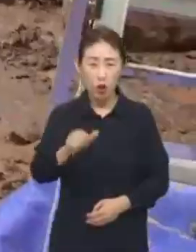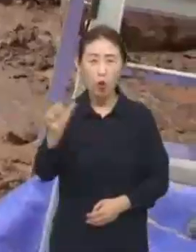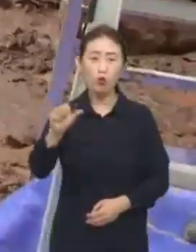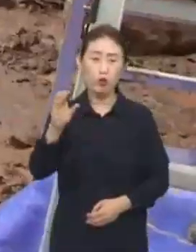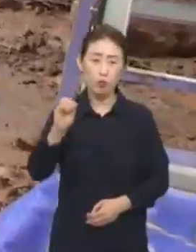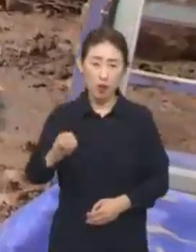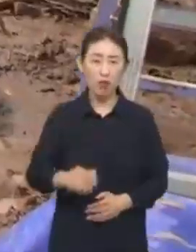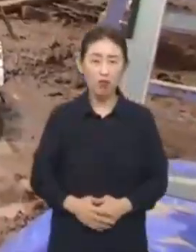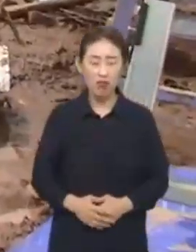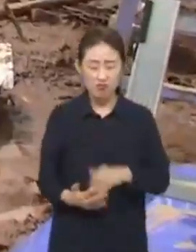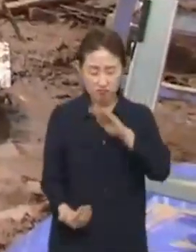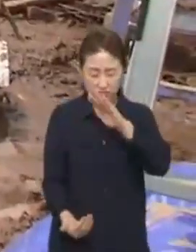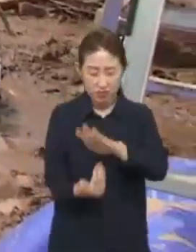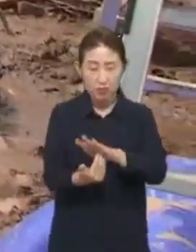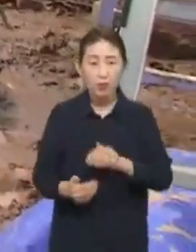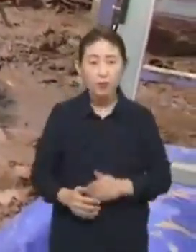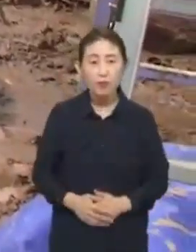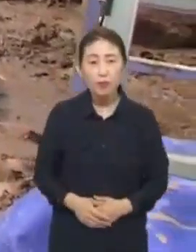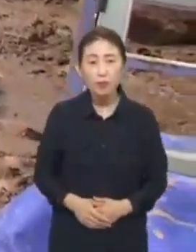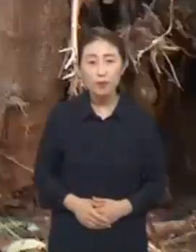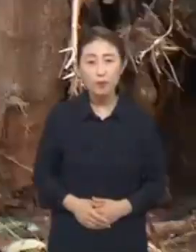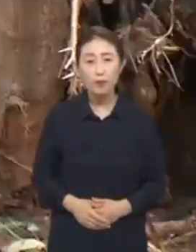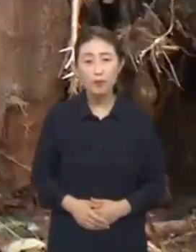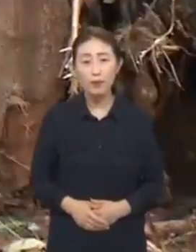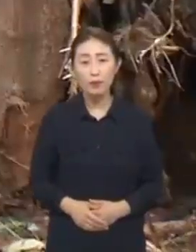5천만원으로 역대 최대 규모입니다